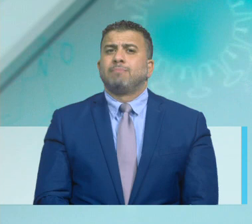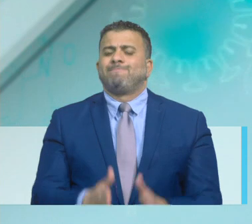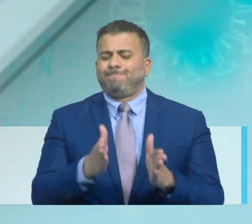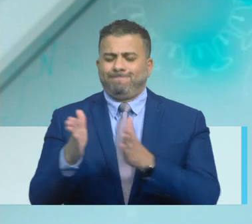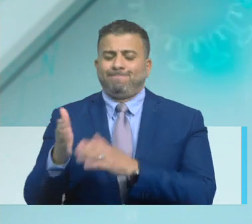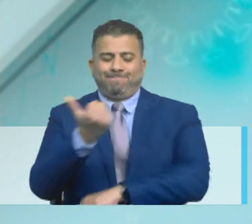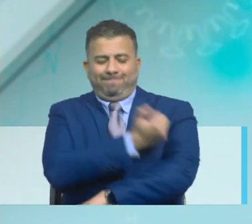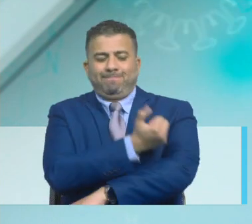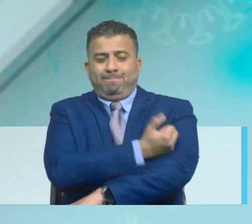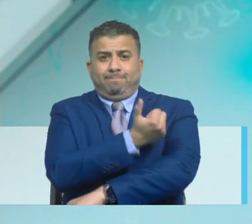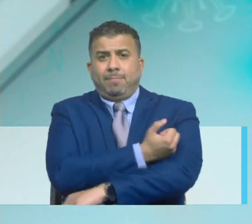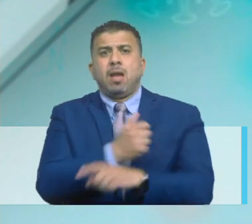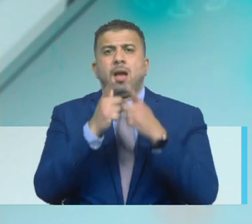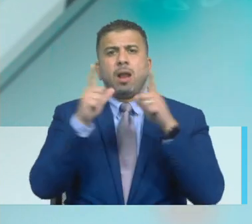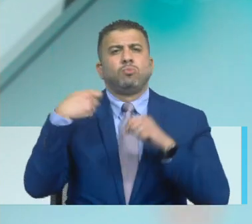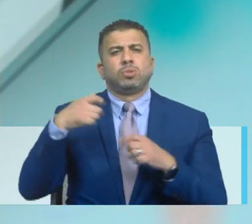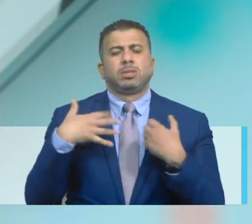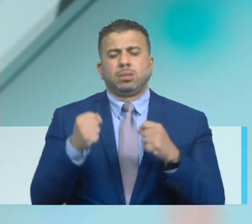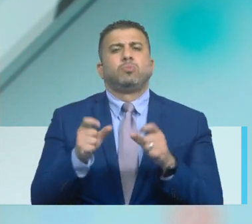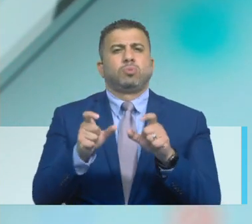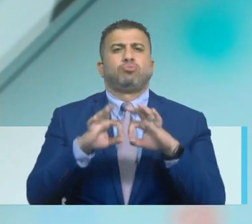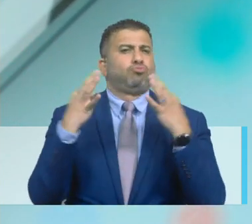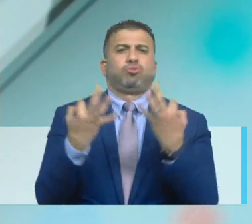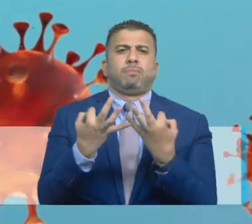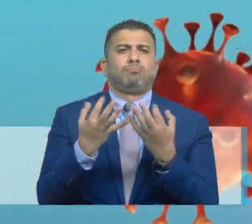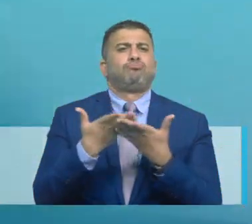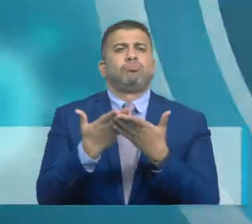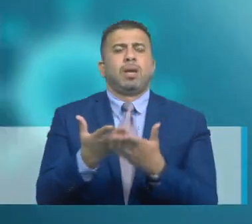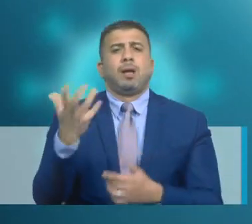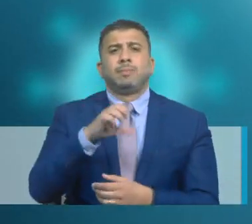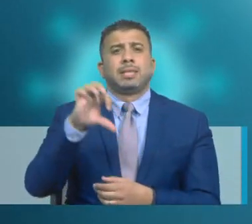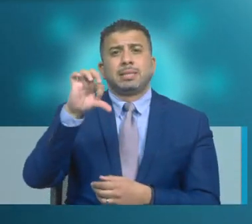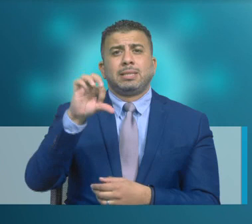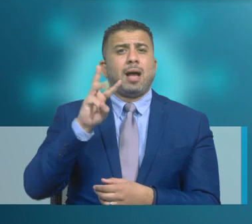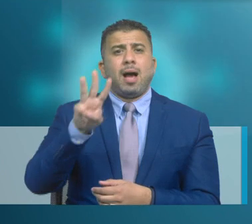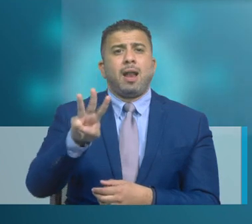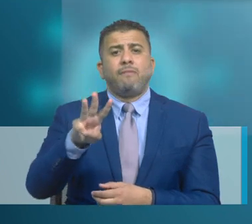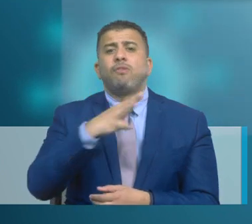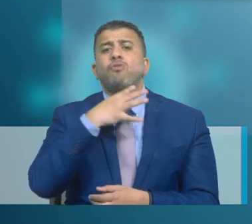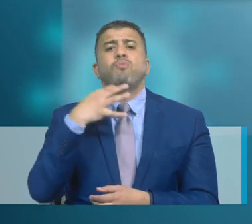وعلى صعيد اللقاحات، أعلنت وزارة الصحة ووقاية المجتمع عن تقديم